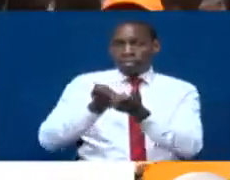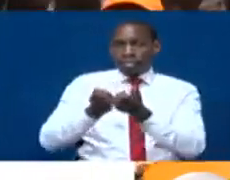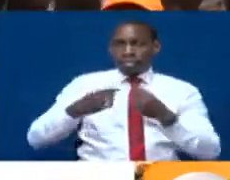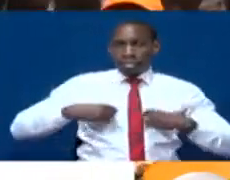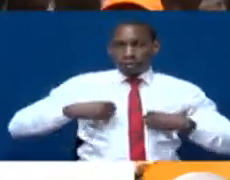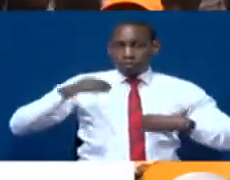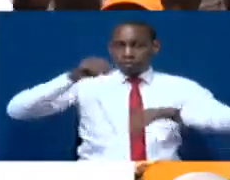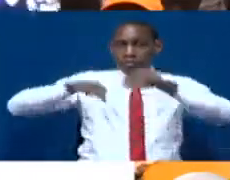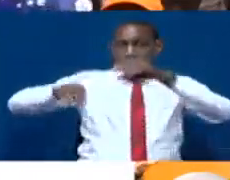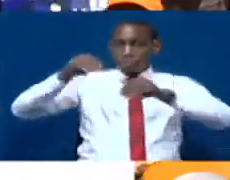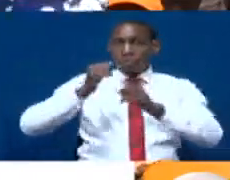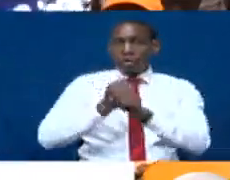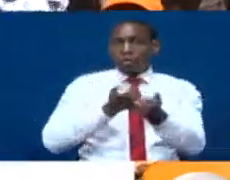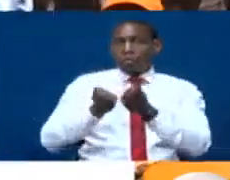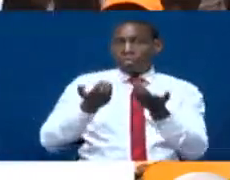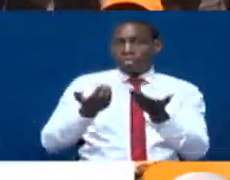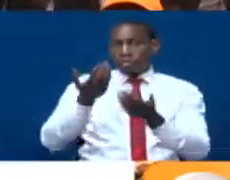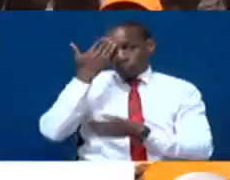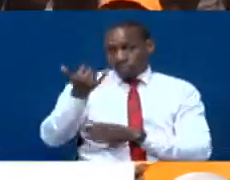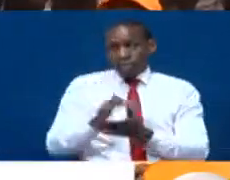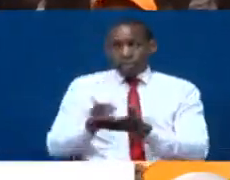mitumba wanafanya hiyo biashara kwa sababu